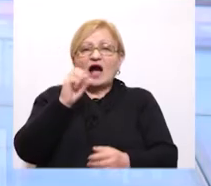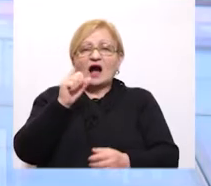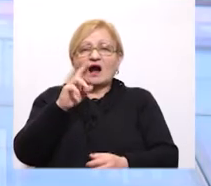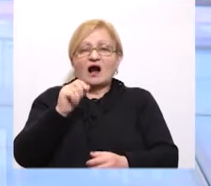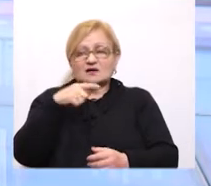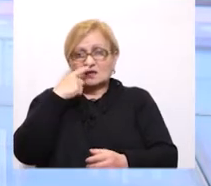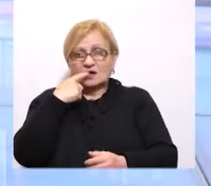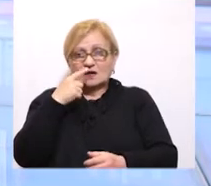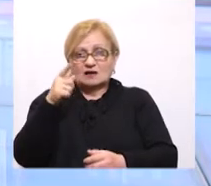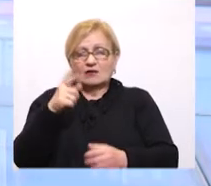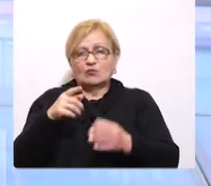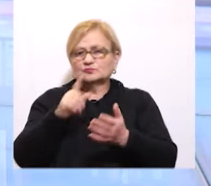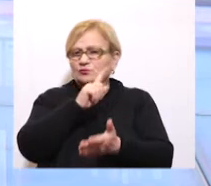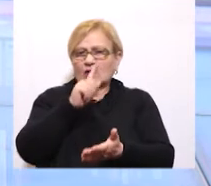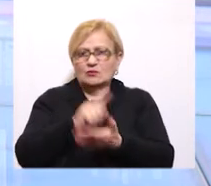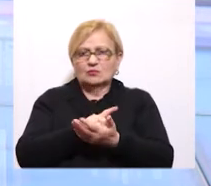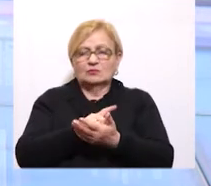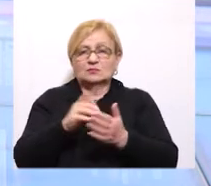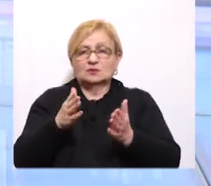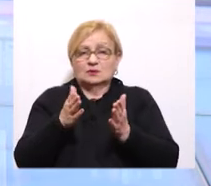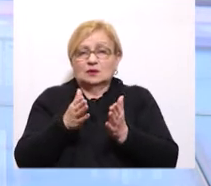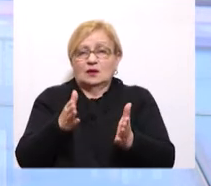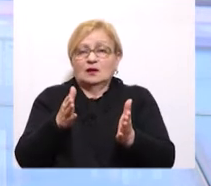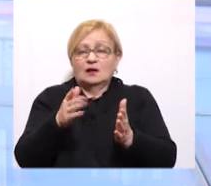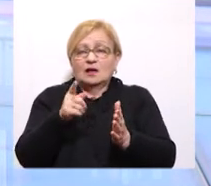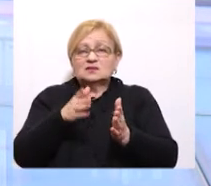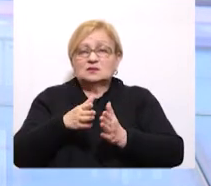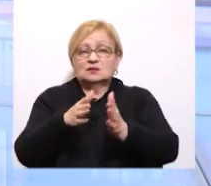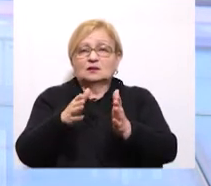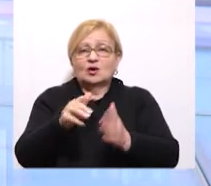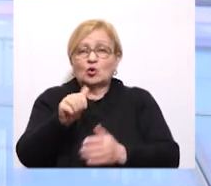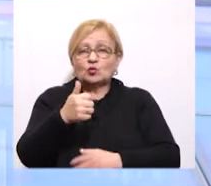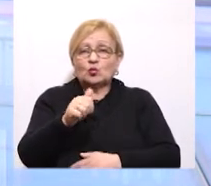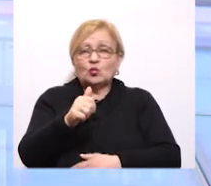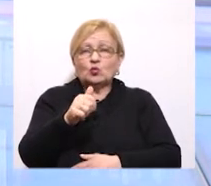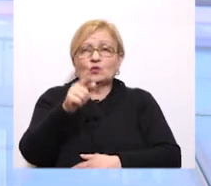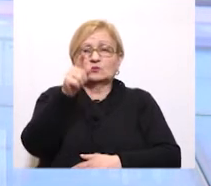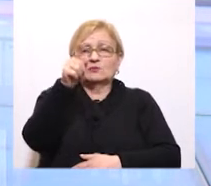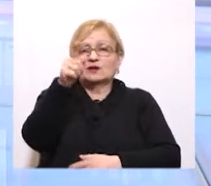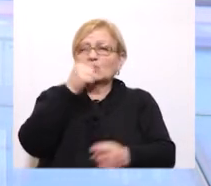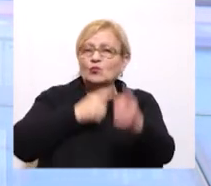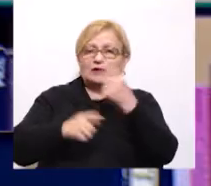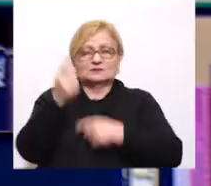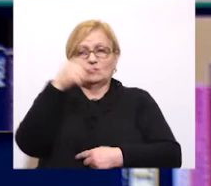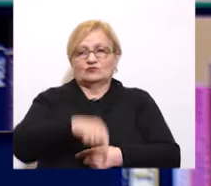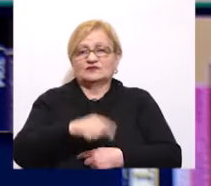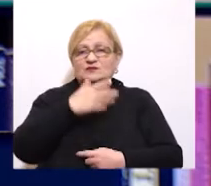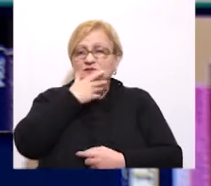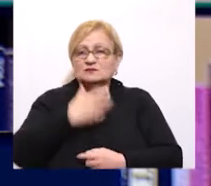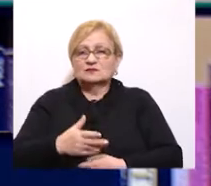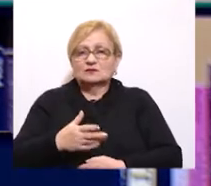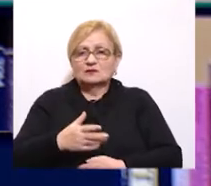აუცილებლობას უხსნის გზას იმისას, რომ თორნიკე ერისთავმა როგორმე ხელში ისევ ხმალი აიღოს. არადა